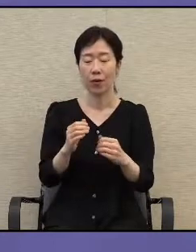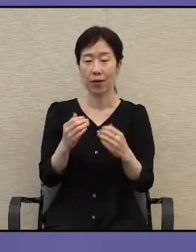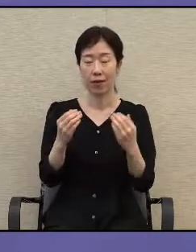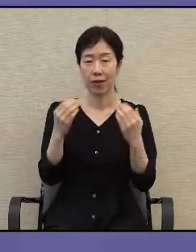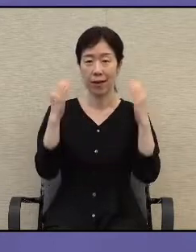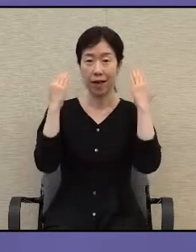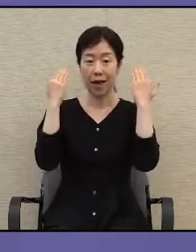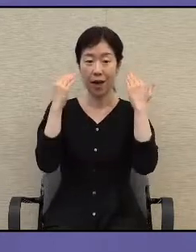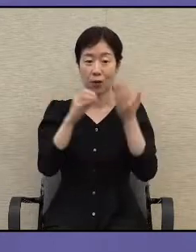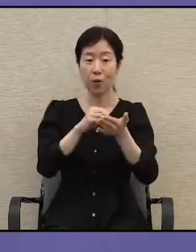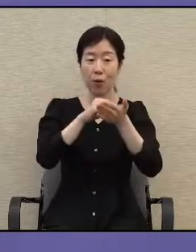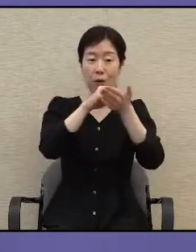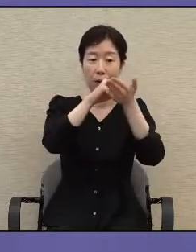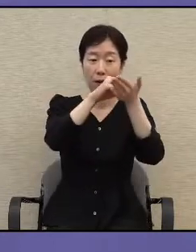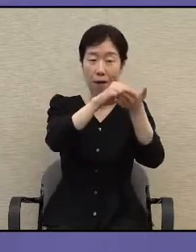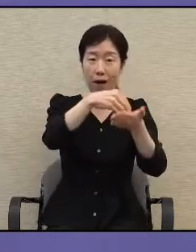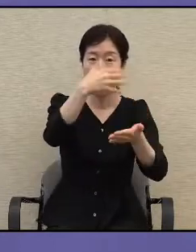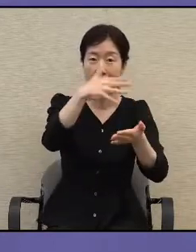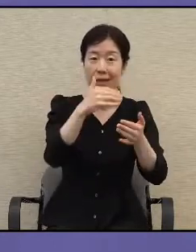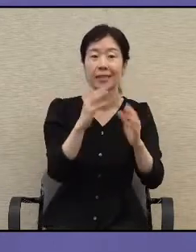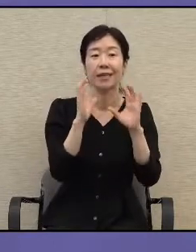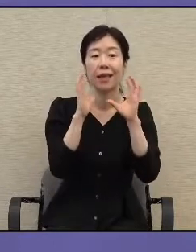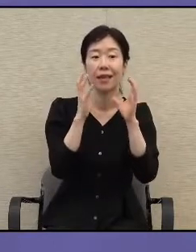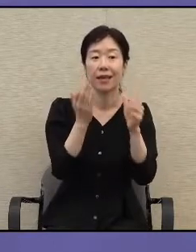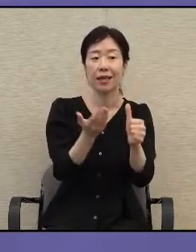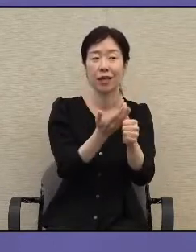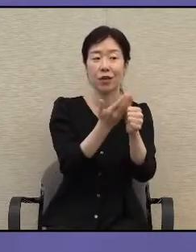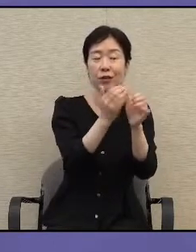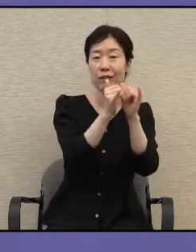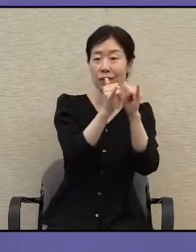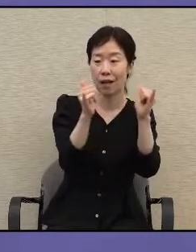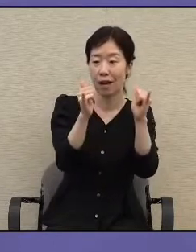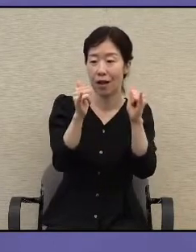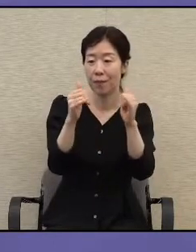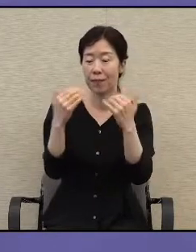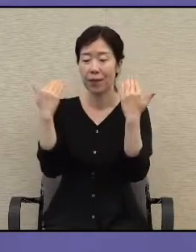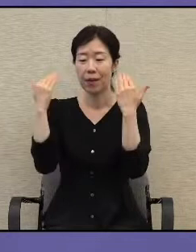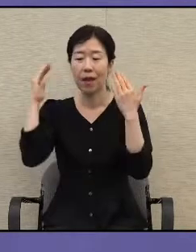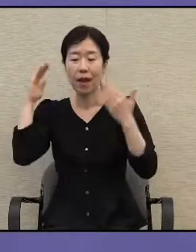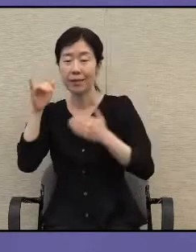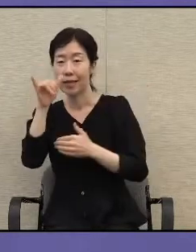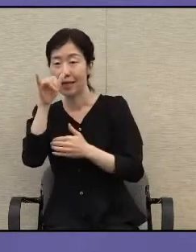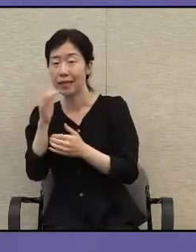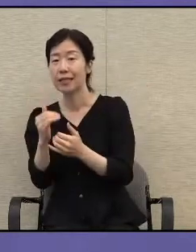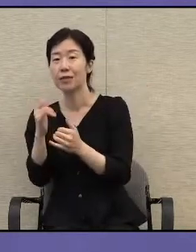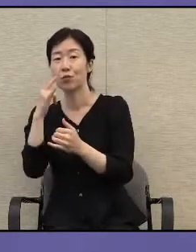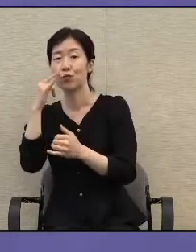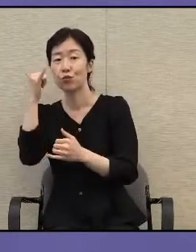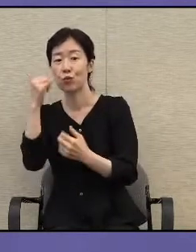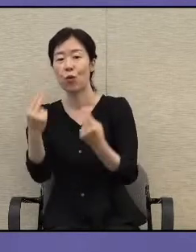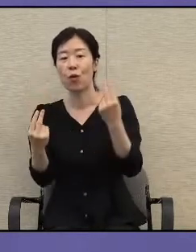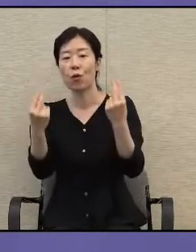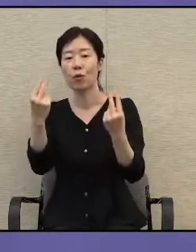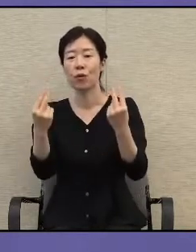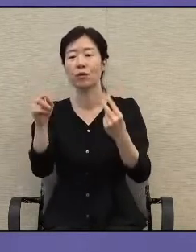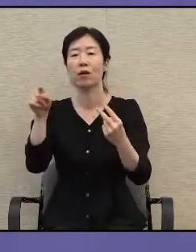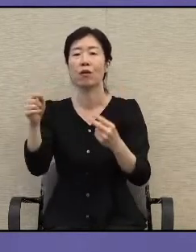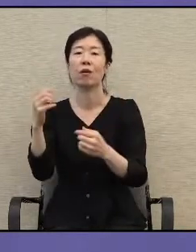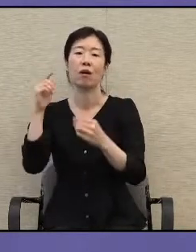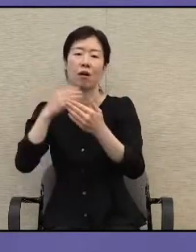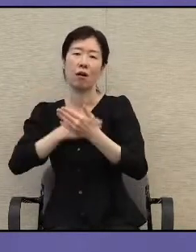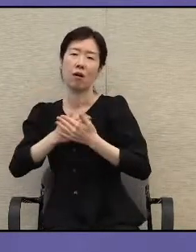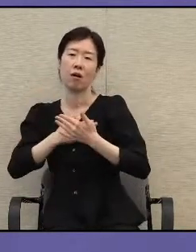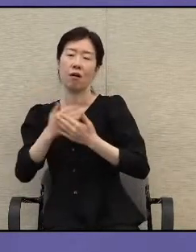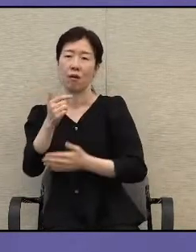분들이 없는 분보다 훨씬 더 불안 위험군이 높은 상황입니다. 다음 우울 위험군들을 좀 보면요. 역시나 30대가